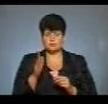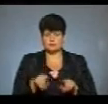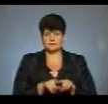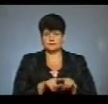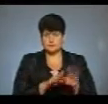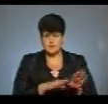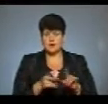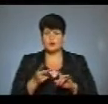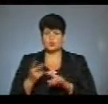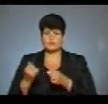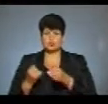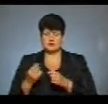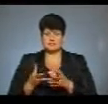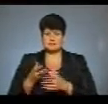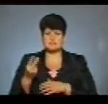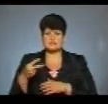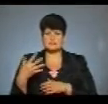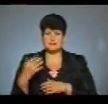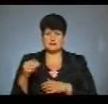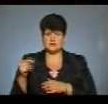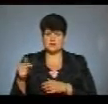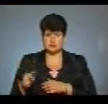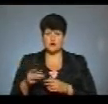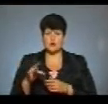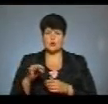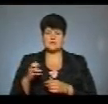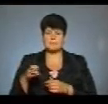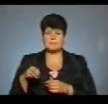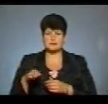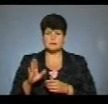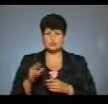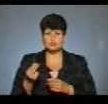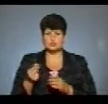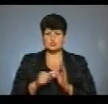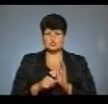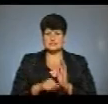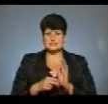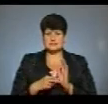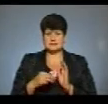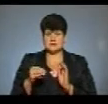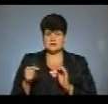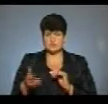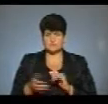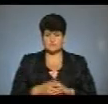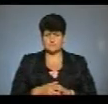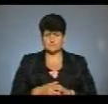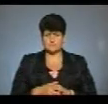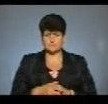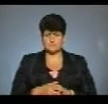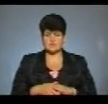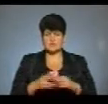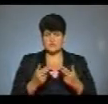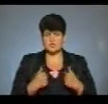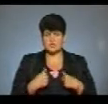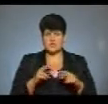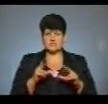ж. За друге авто заплатив 25 тисяч гривень. Розмитнення, каже Віктор, коштуватиме 67 тисяч гривень. Звичайно, що я